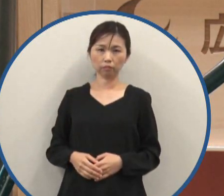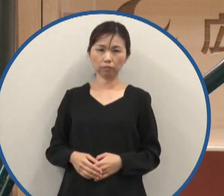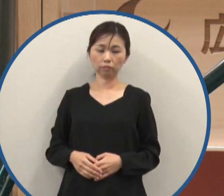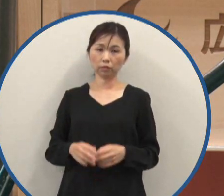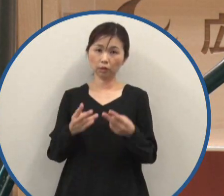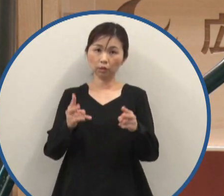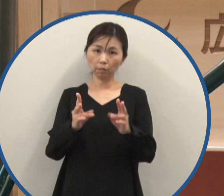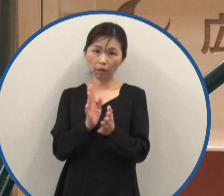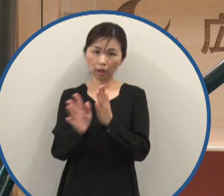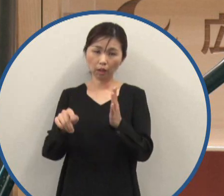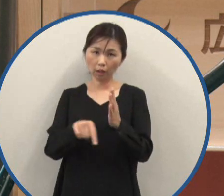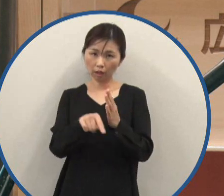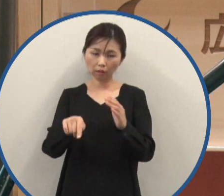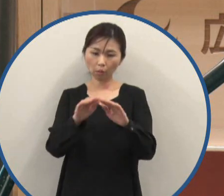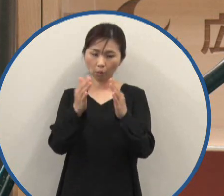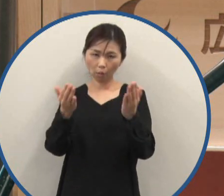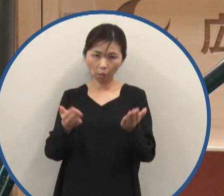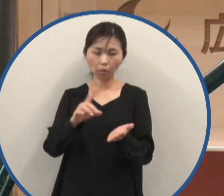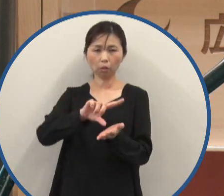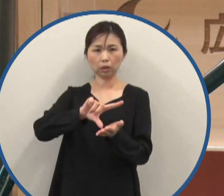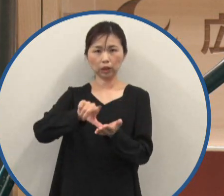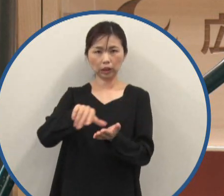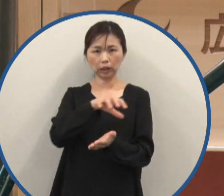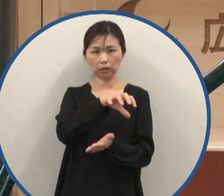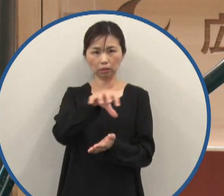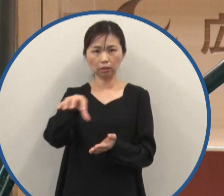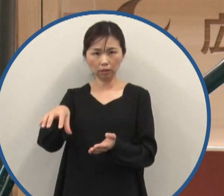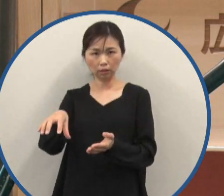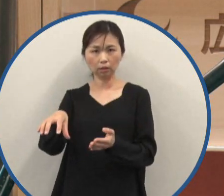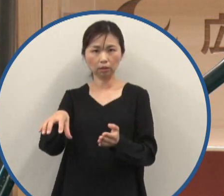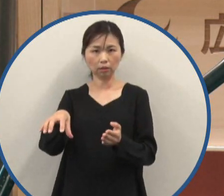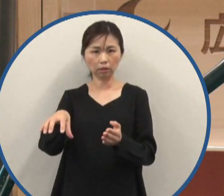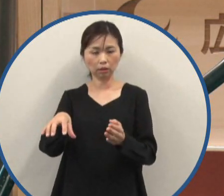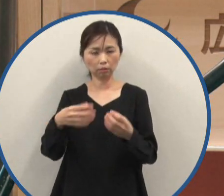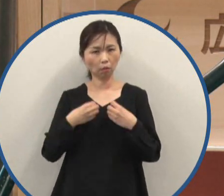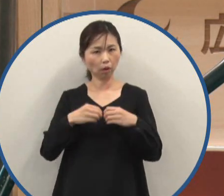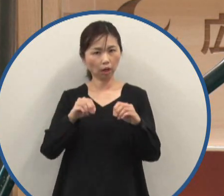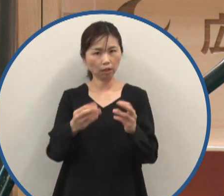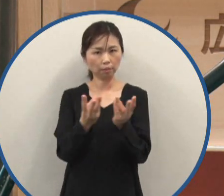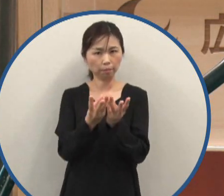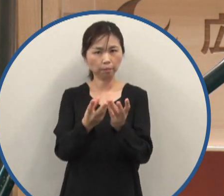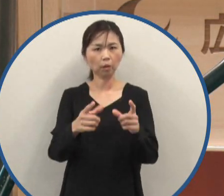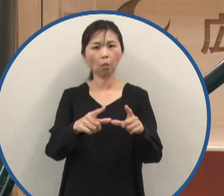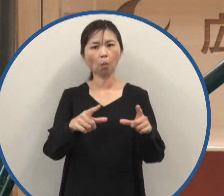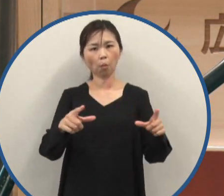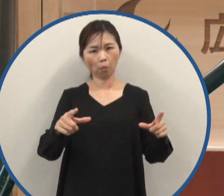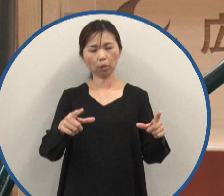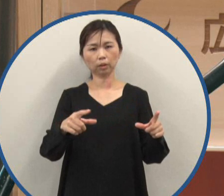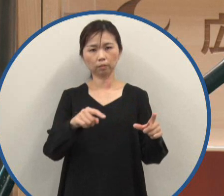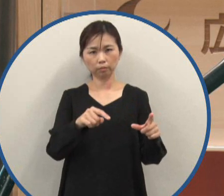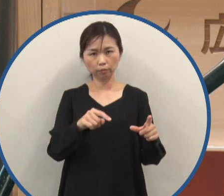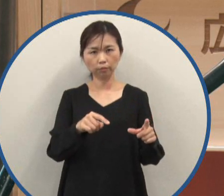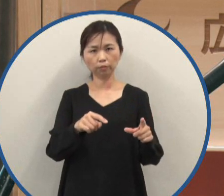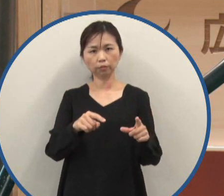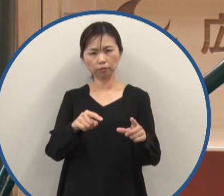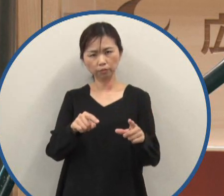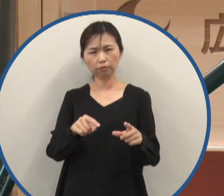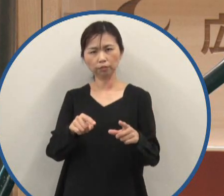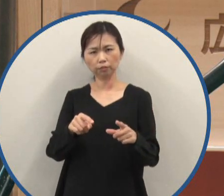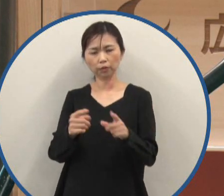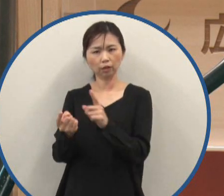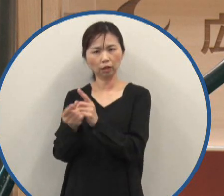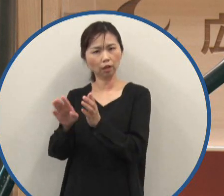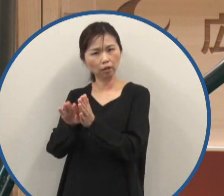県内ほとんどの地域でですね、やはりそうは言ってもまだレベルも高いのでですね、非常に厳しいと思います